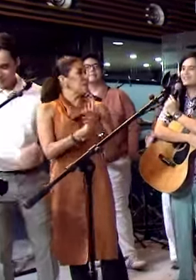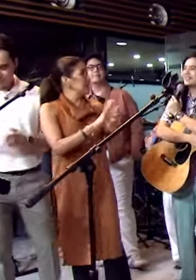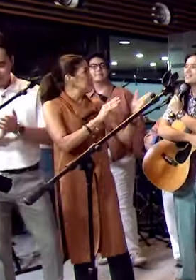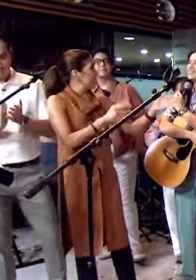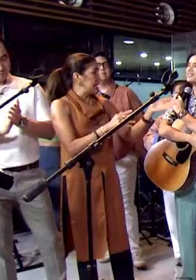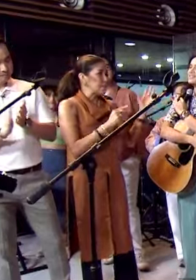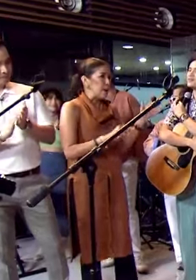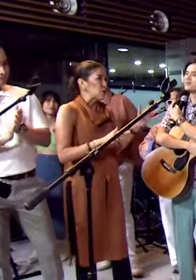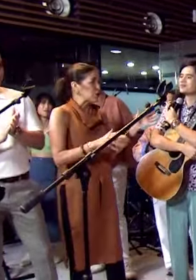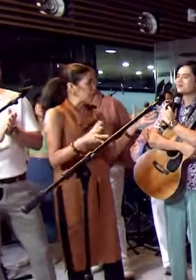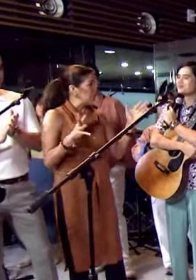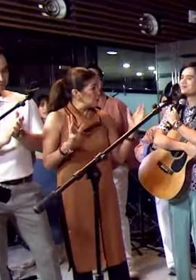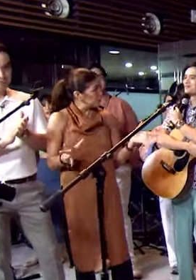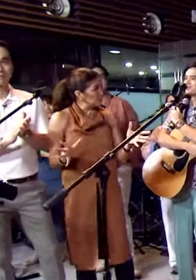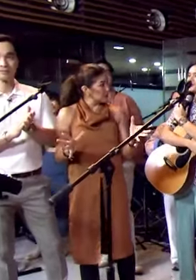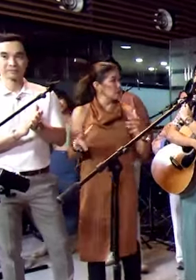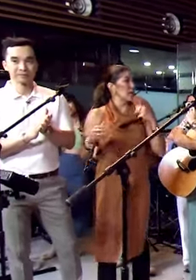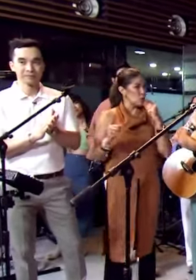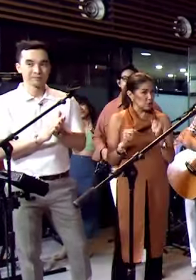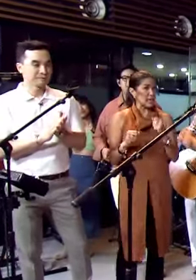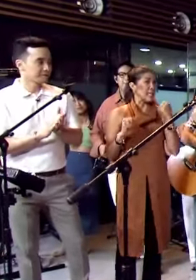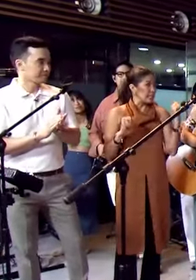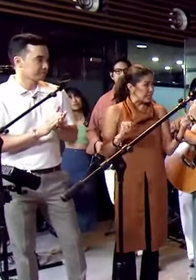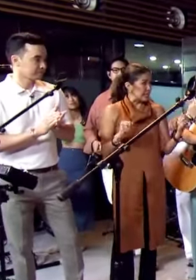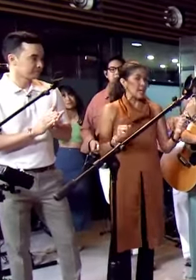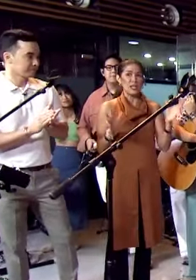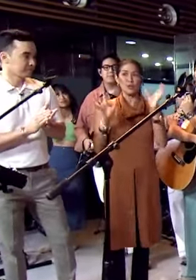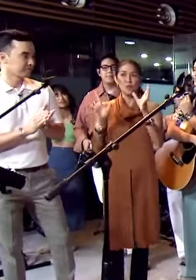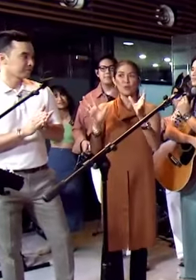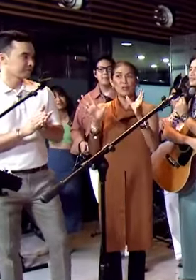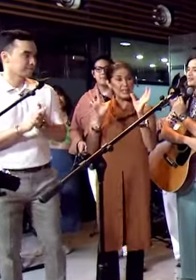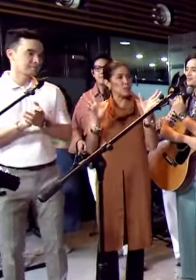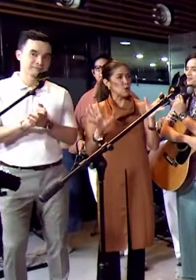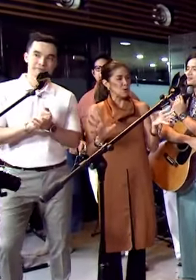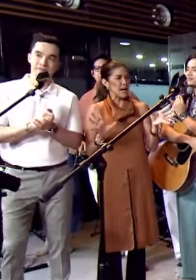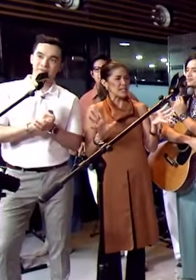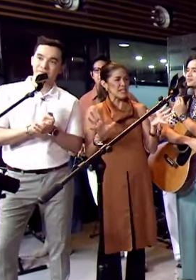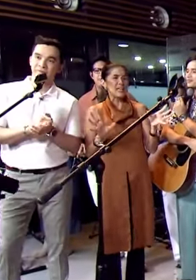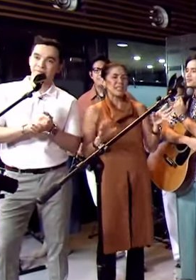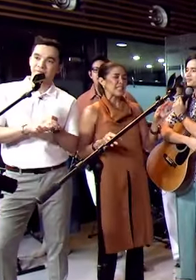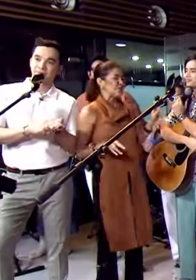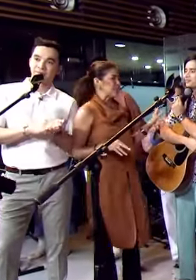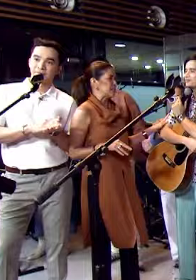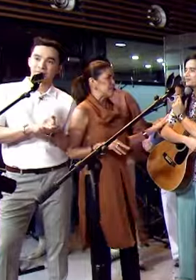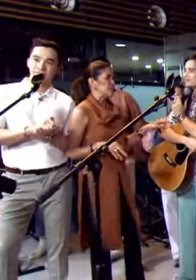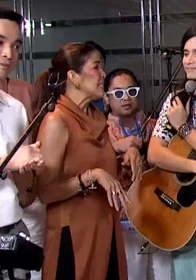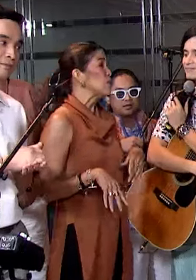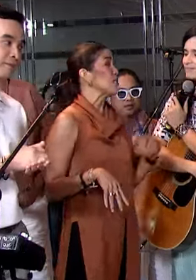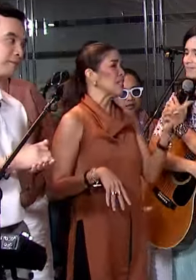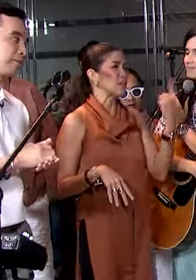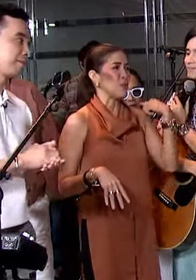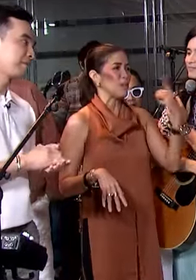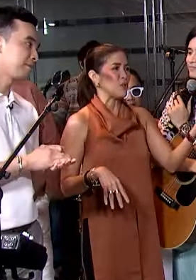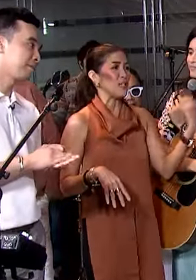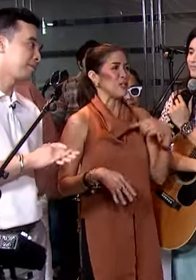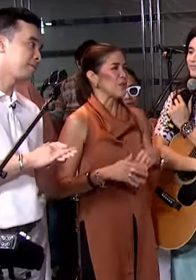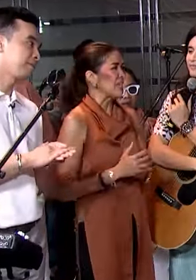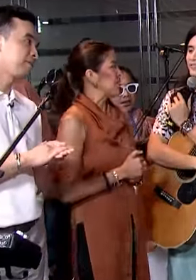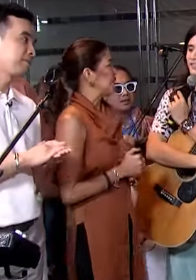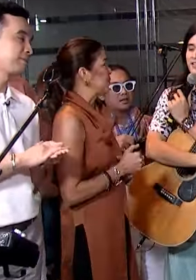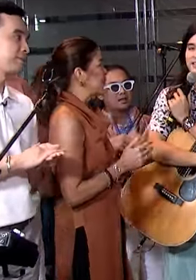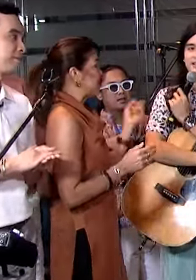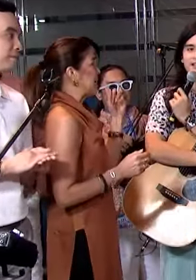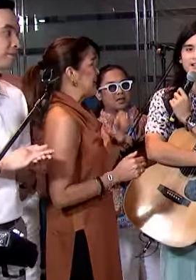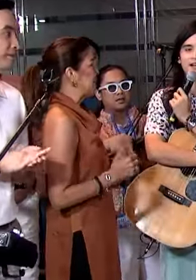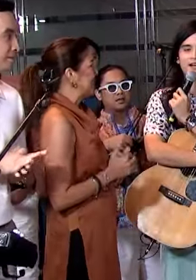Siyempre, Miguel and Paolo, kayo yung naririnig nila, kayo yung lead vocals. Tatanong ko sa inyo, sino secret weapon mo dito sa